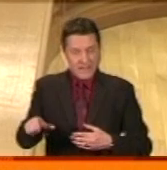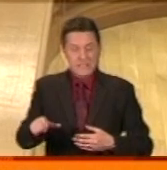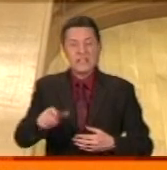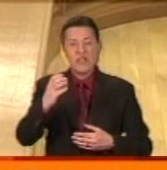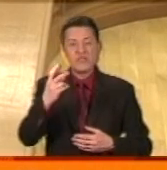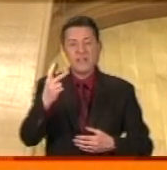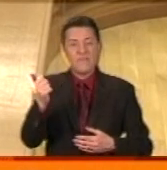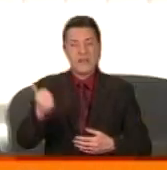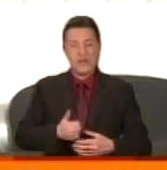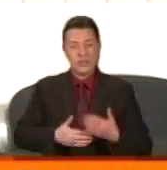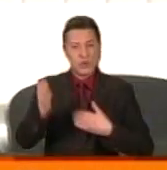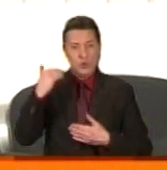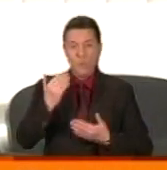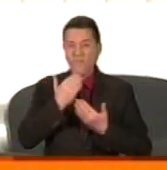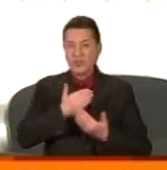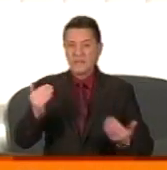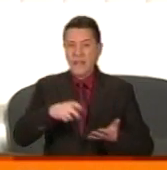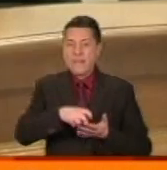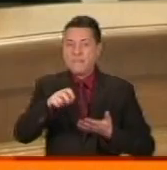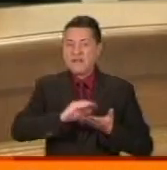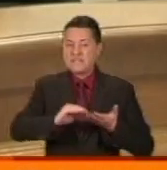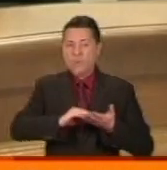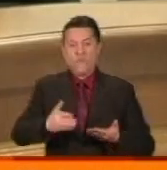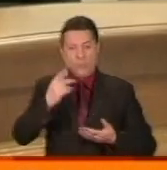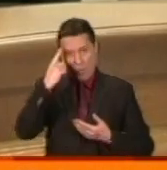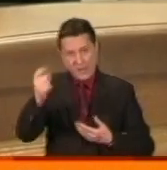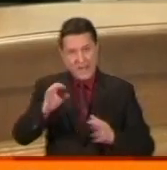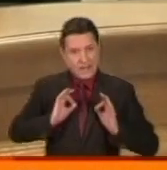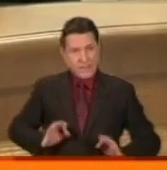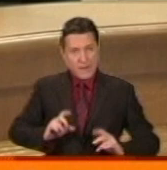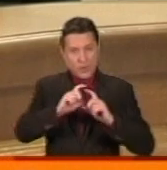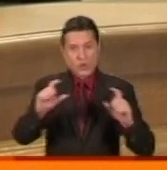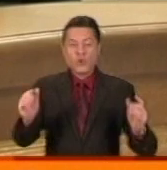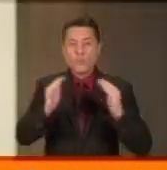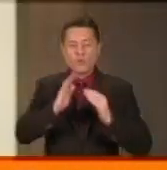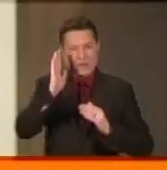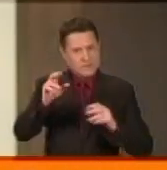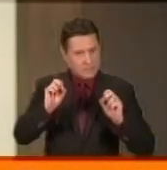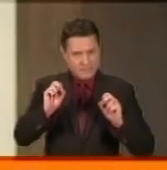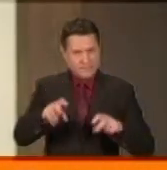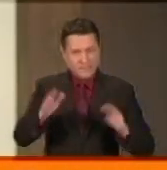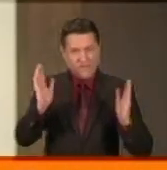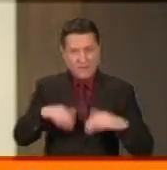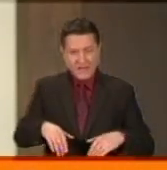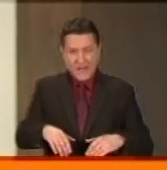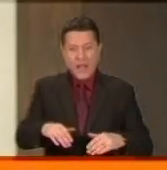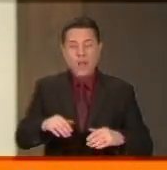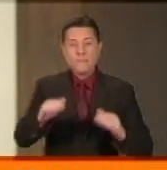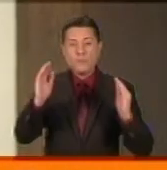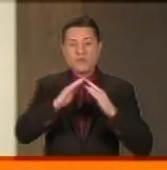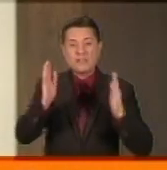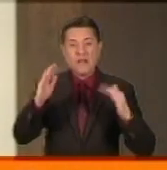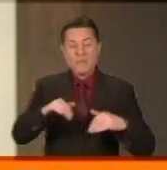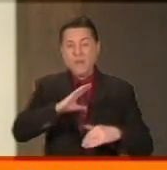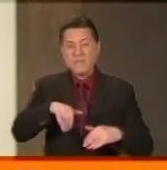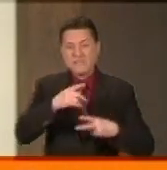ще Ні тому встанні письмово попередили прокуратуру будинок впаде будинок впав після півтора